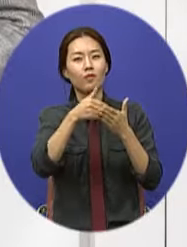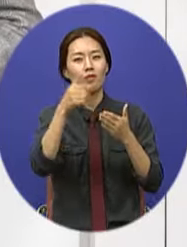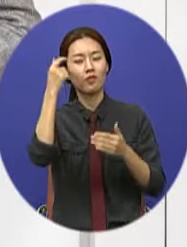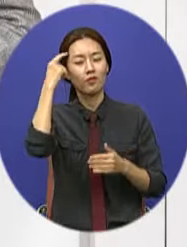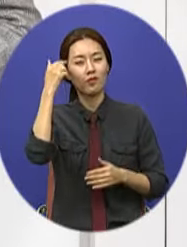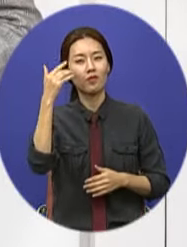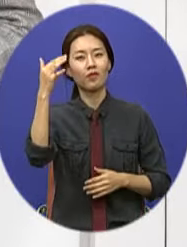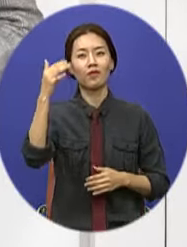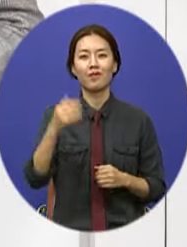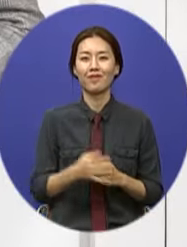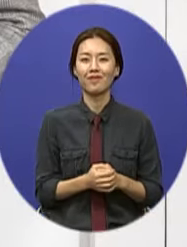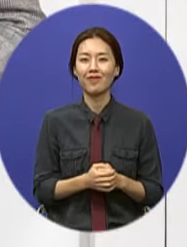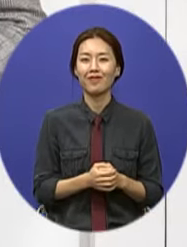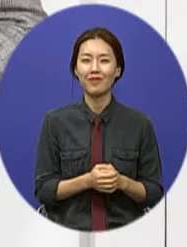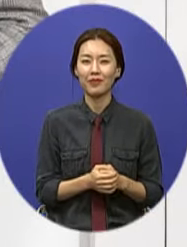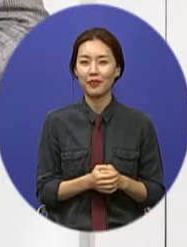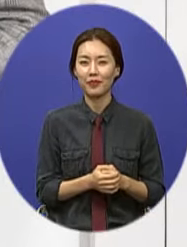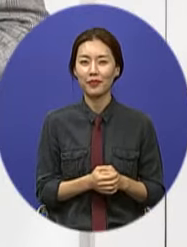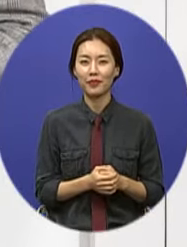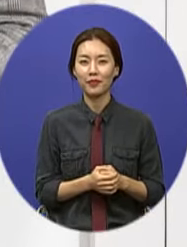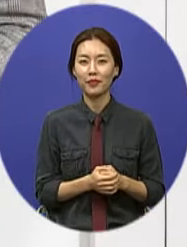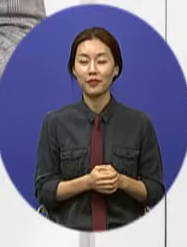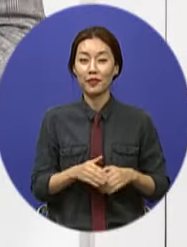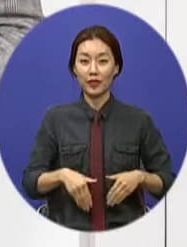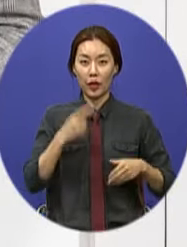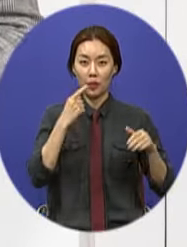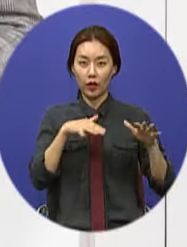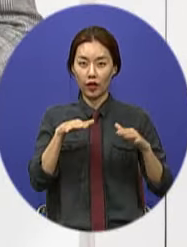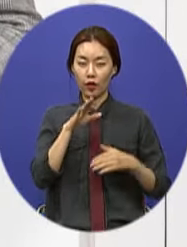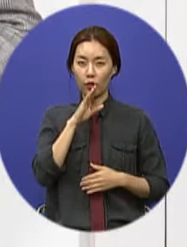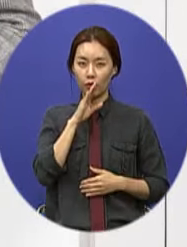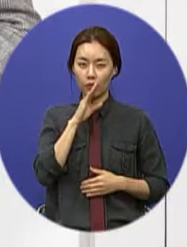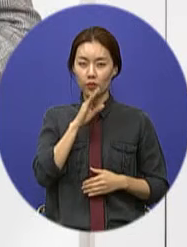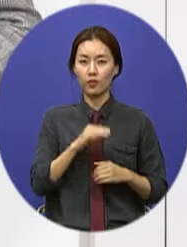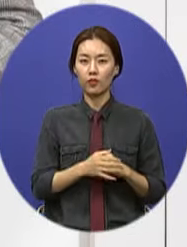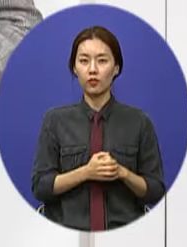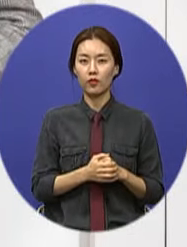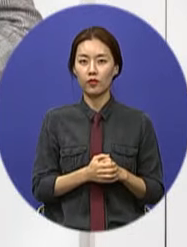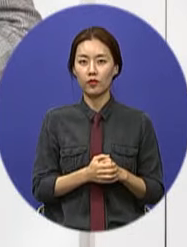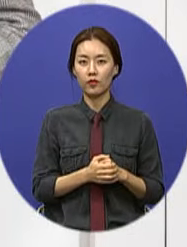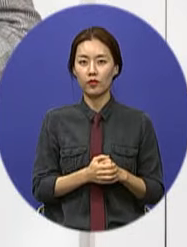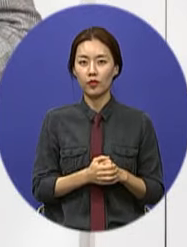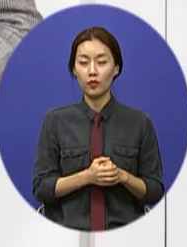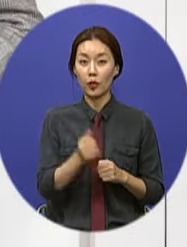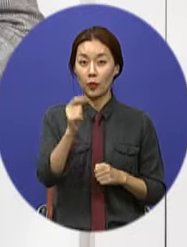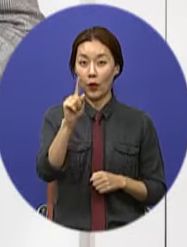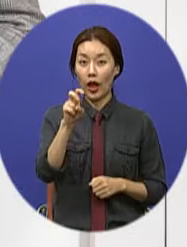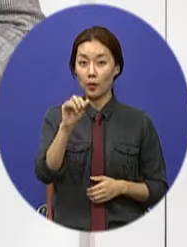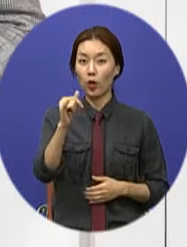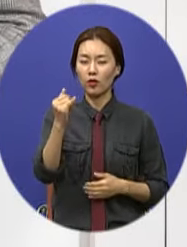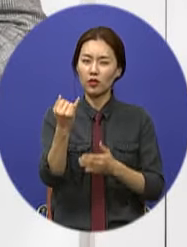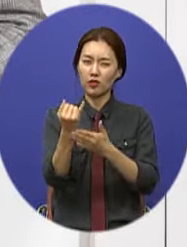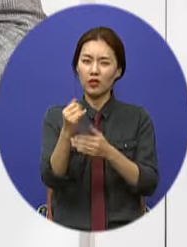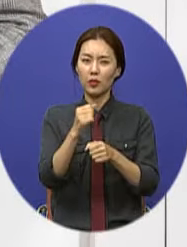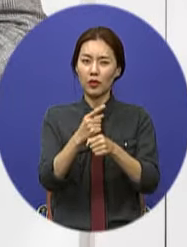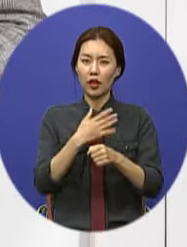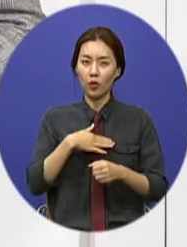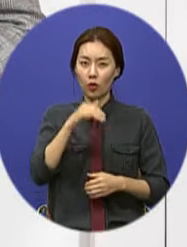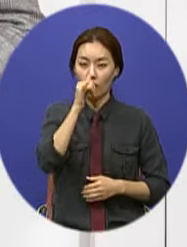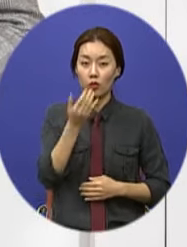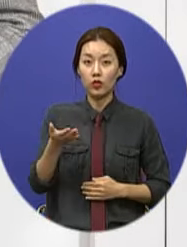펼쳐지는 것 같아요. 네, 예, 남해가 아주 저 뭐 하맹진님은 더 잘 알겠지만은